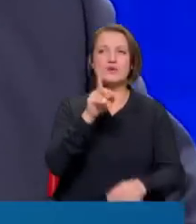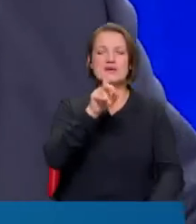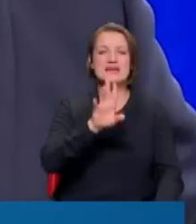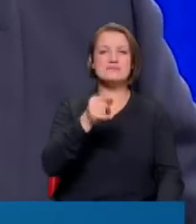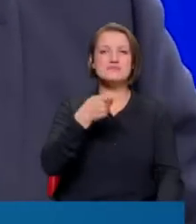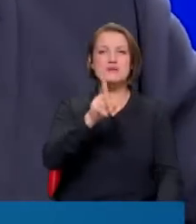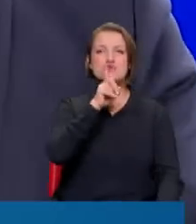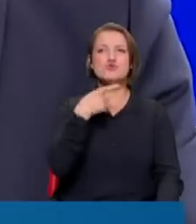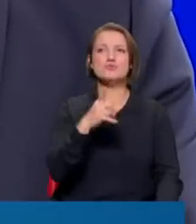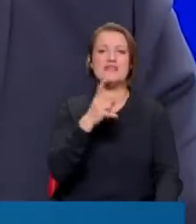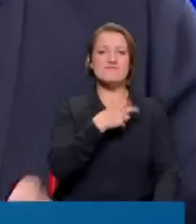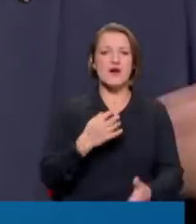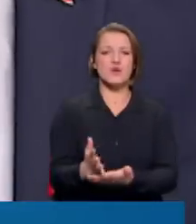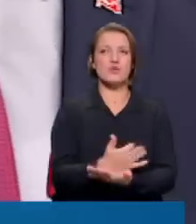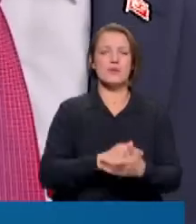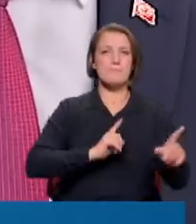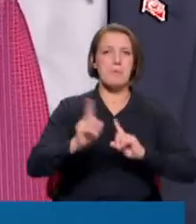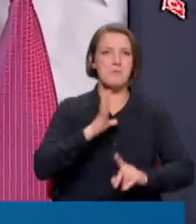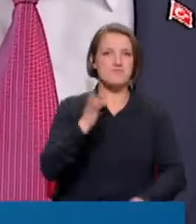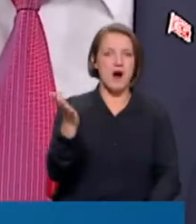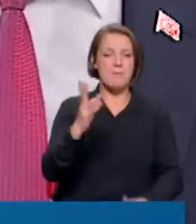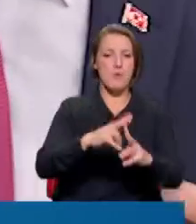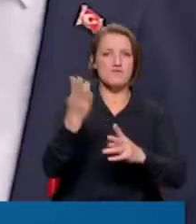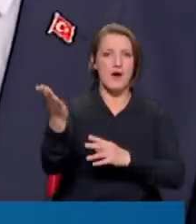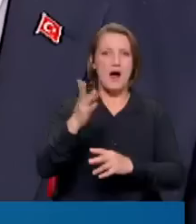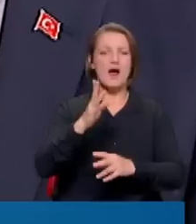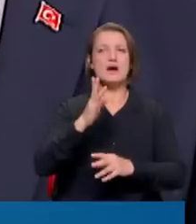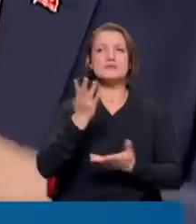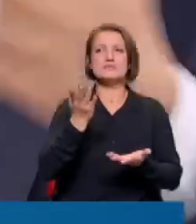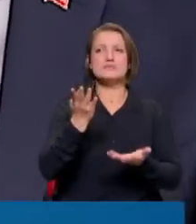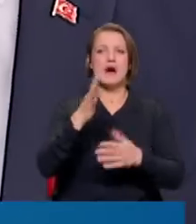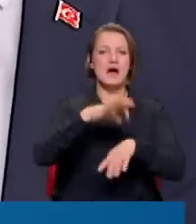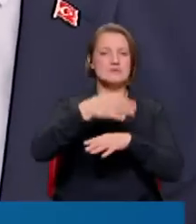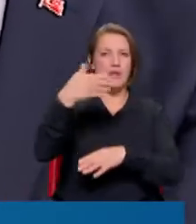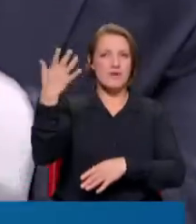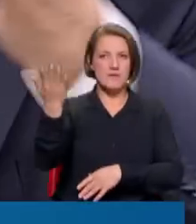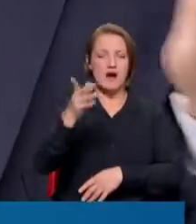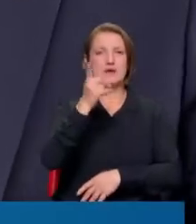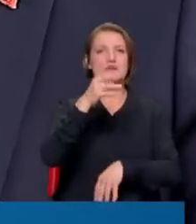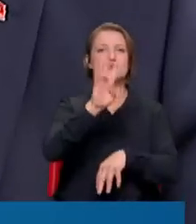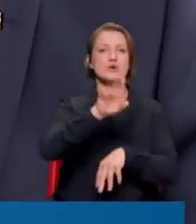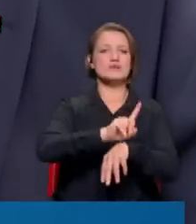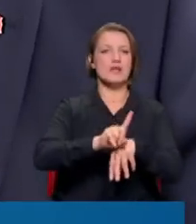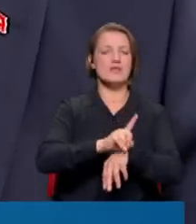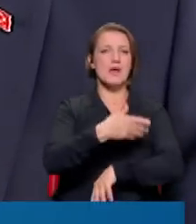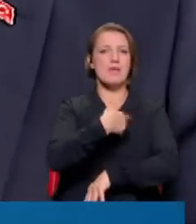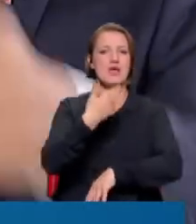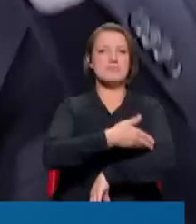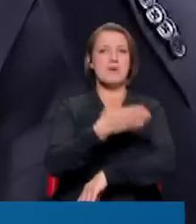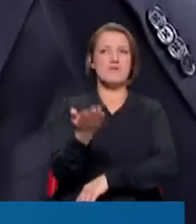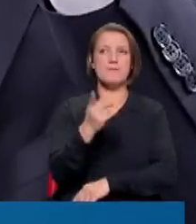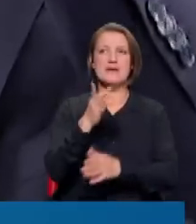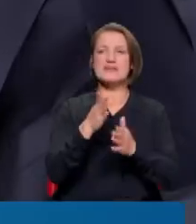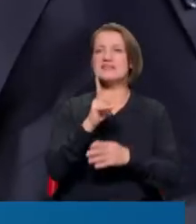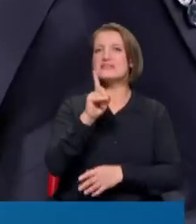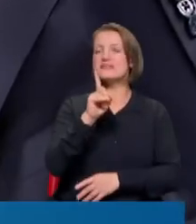devletçikler vergi topluyor mahkemeleri var polisi var asayişi var hastane var 24 saatlik belediye hizmetleri var bir tek